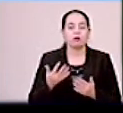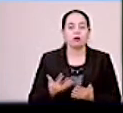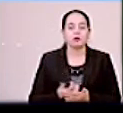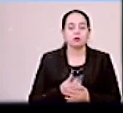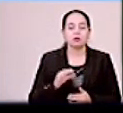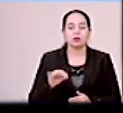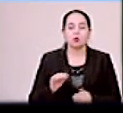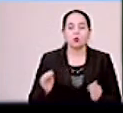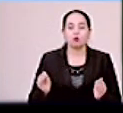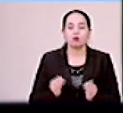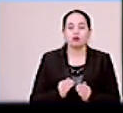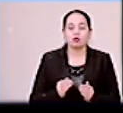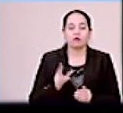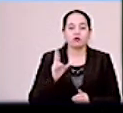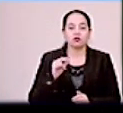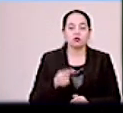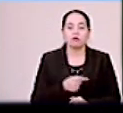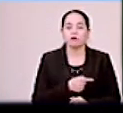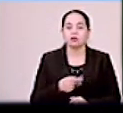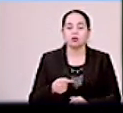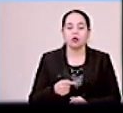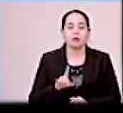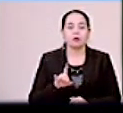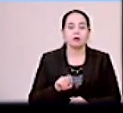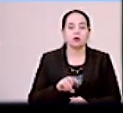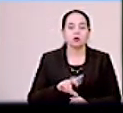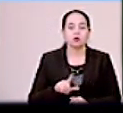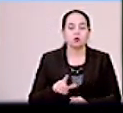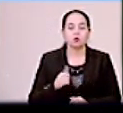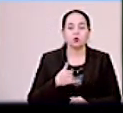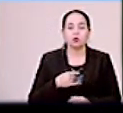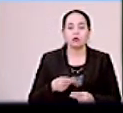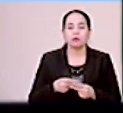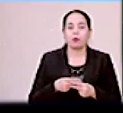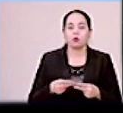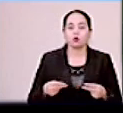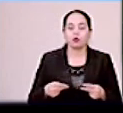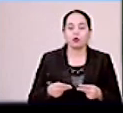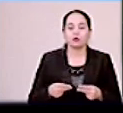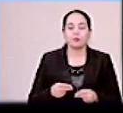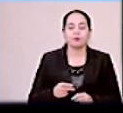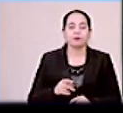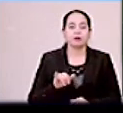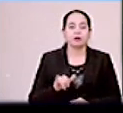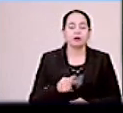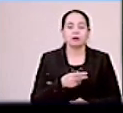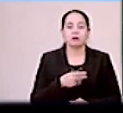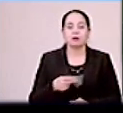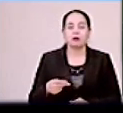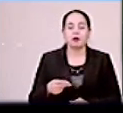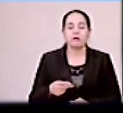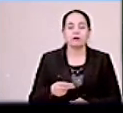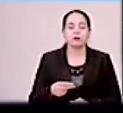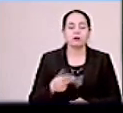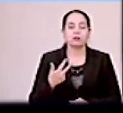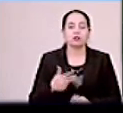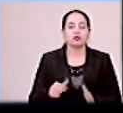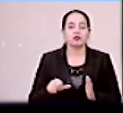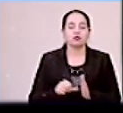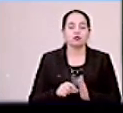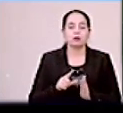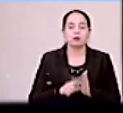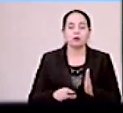из уменьшаемого вычитаем разность. И у нас получается y равен